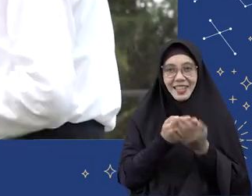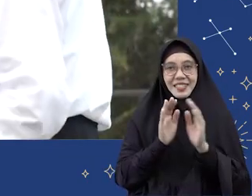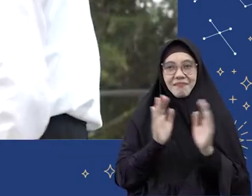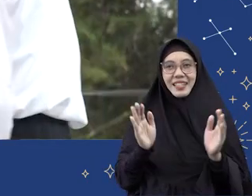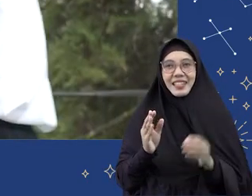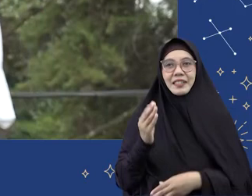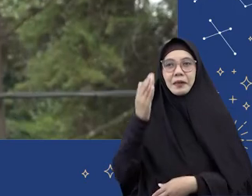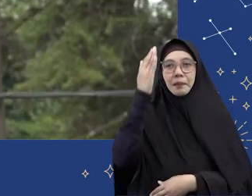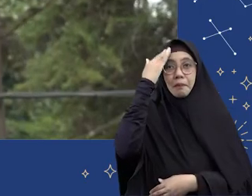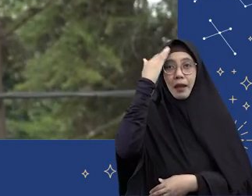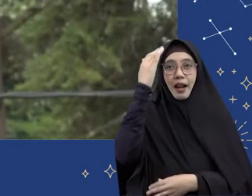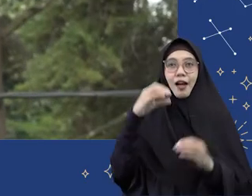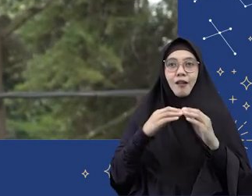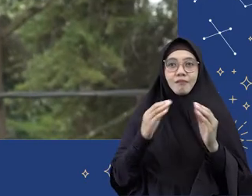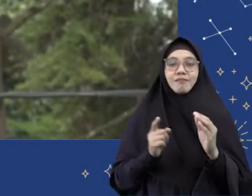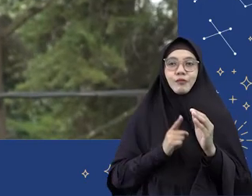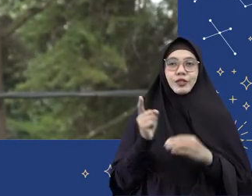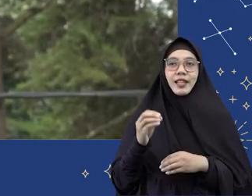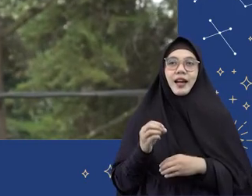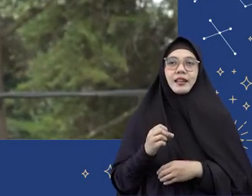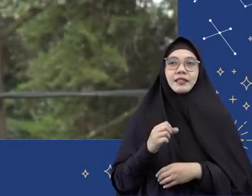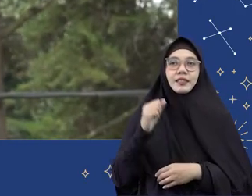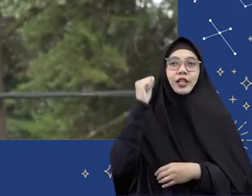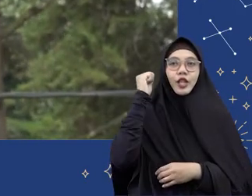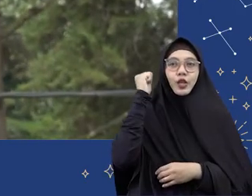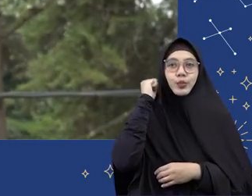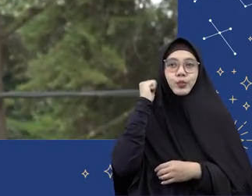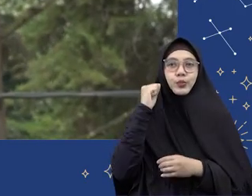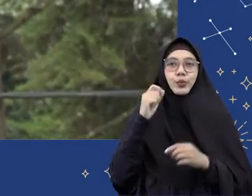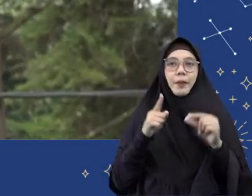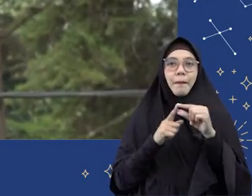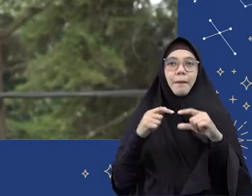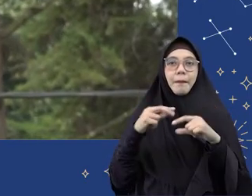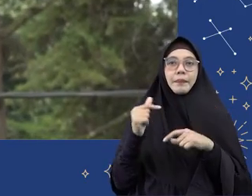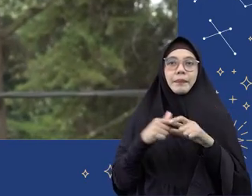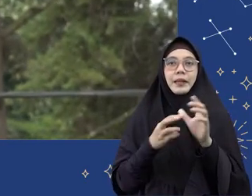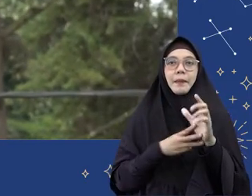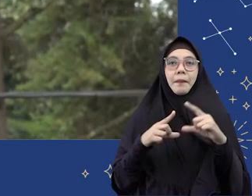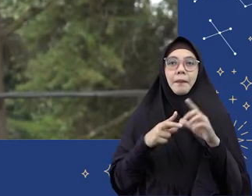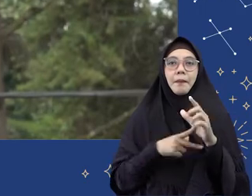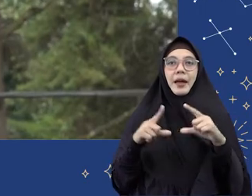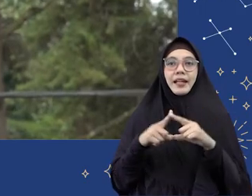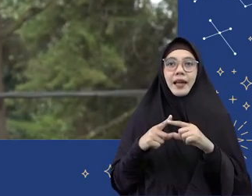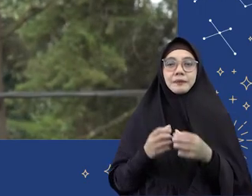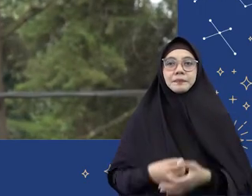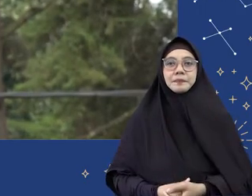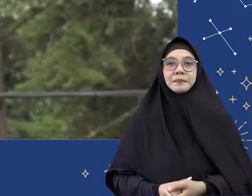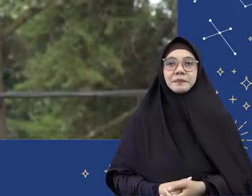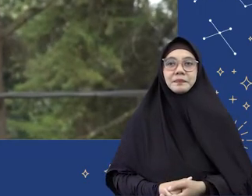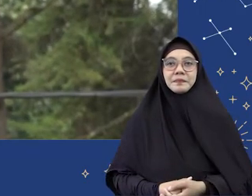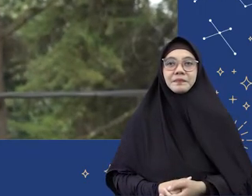kepala boska ibu Permana wardayanti selaku moderator yang telah memandu acara hari ini hadirin